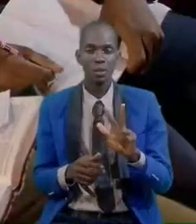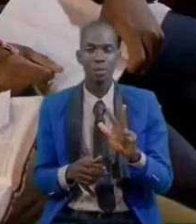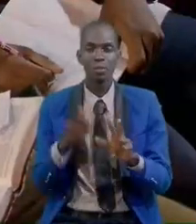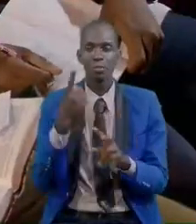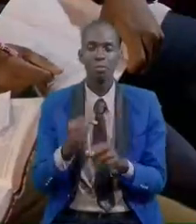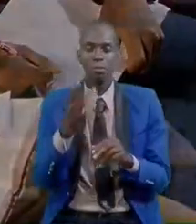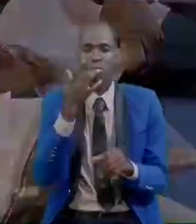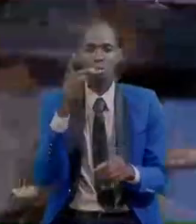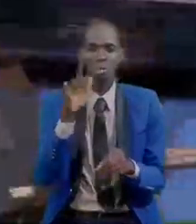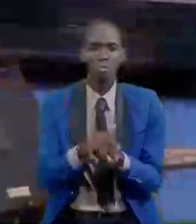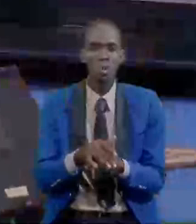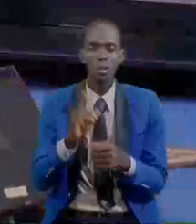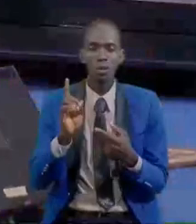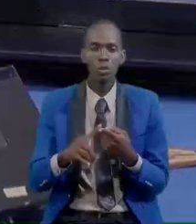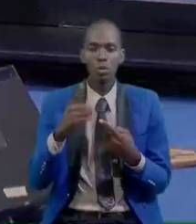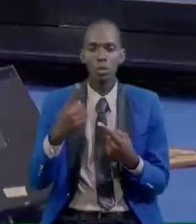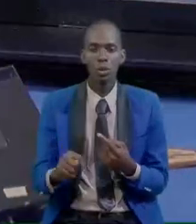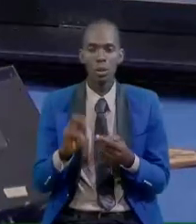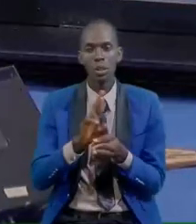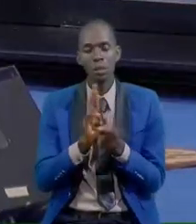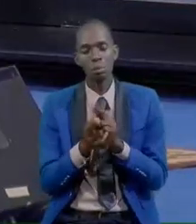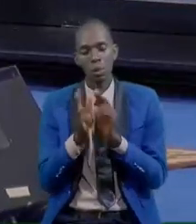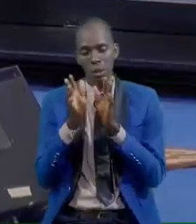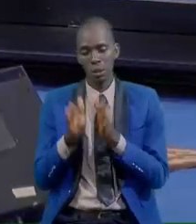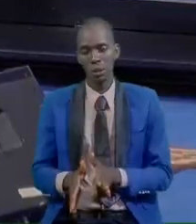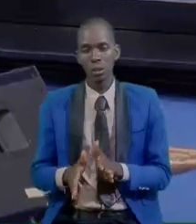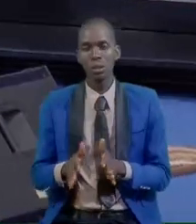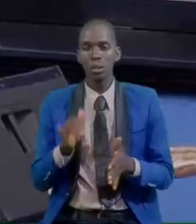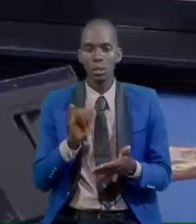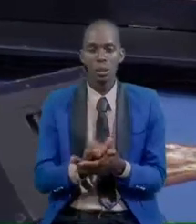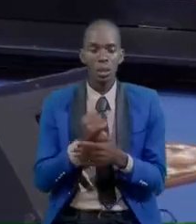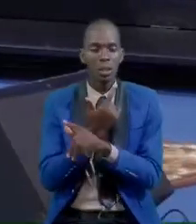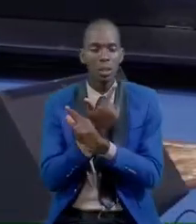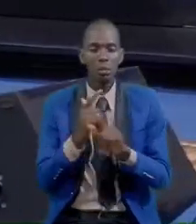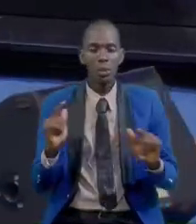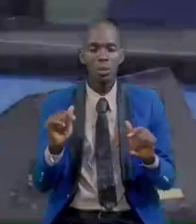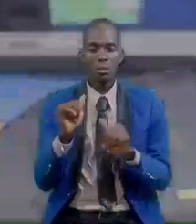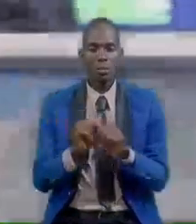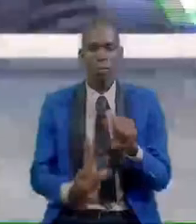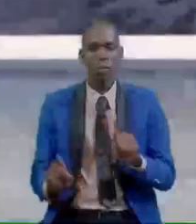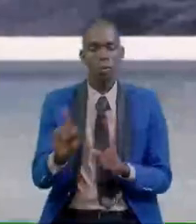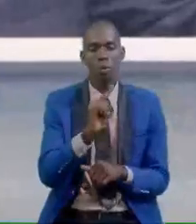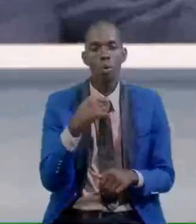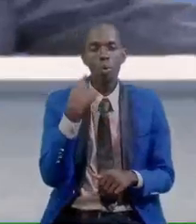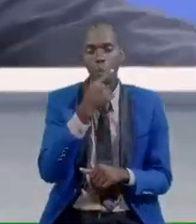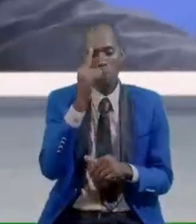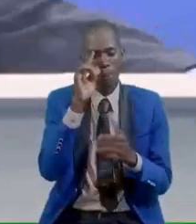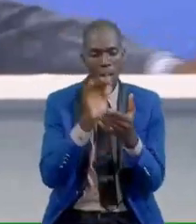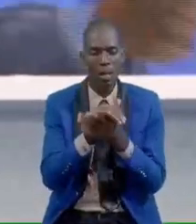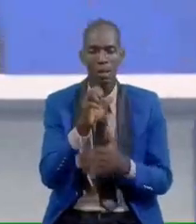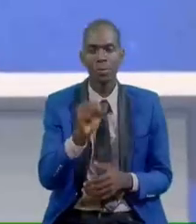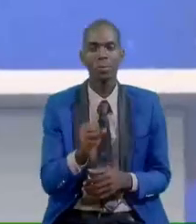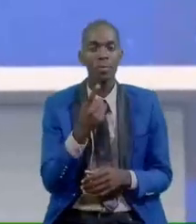Troisième point, la promesse aux pénitents qui libère tous ceux qui croient.